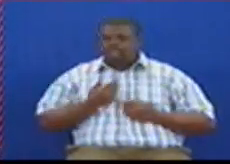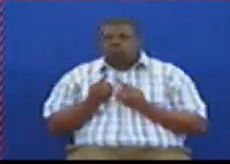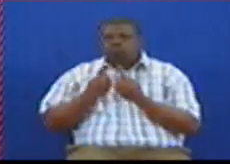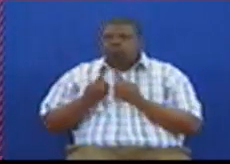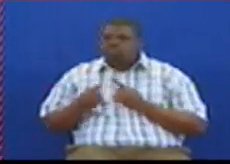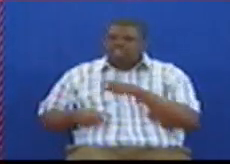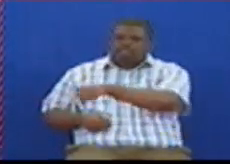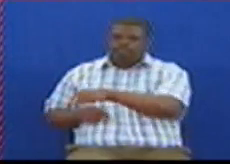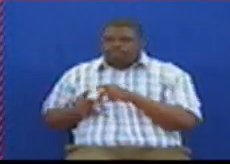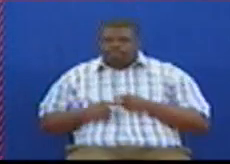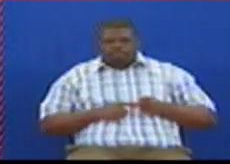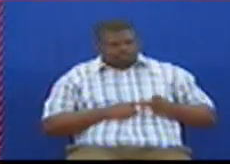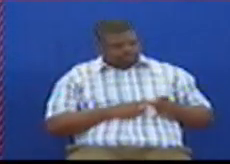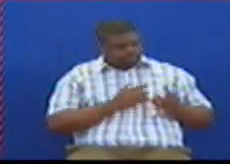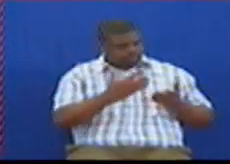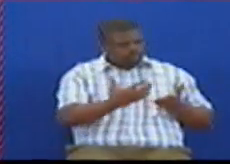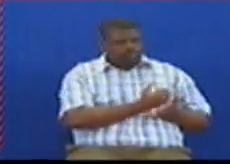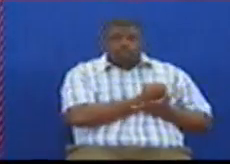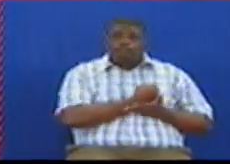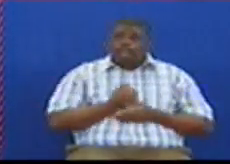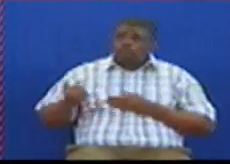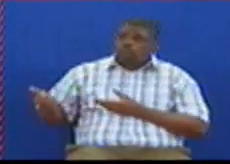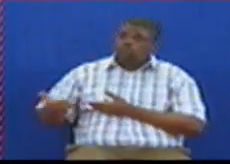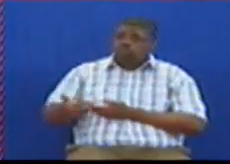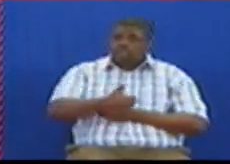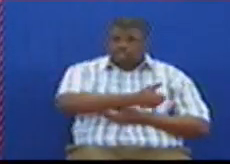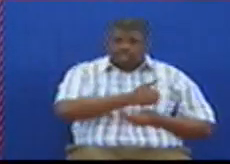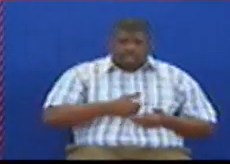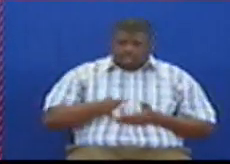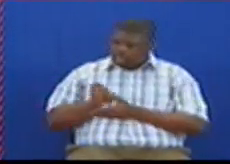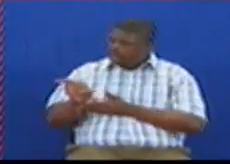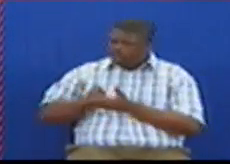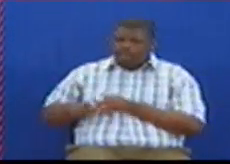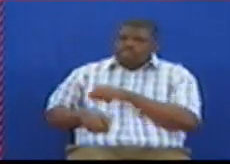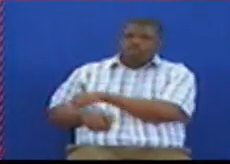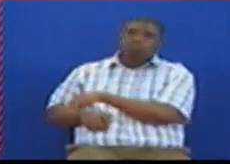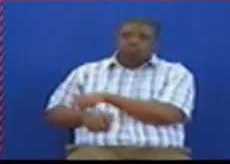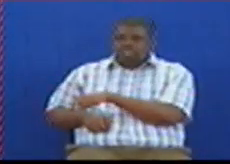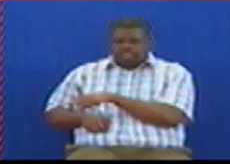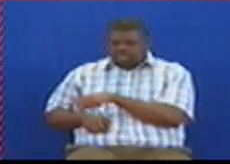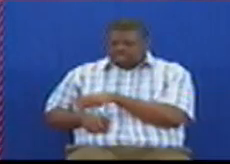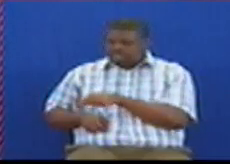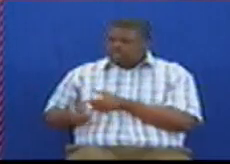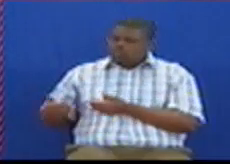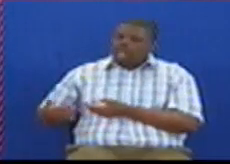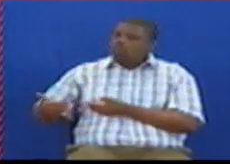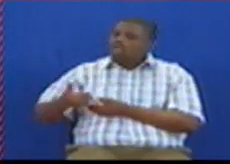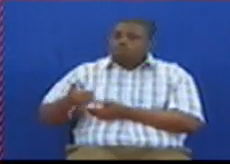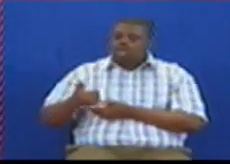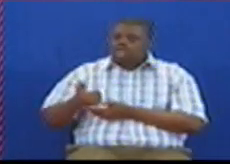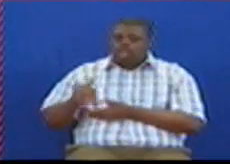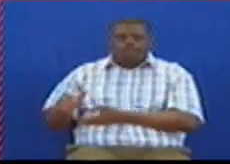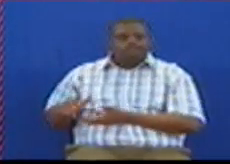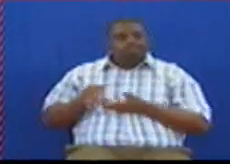ni swala zima la mapato yanayokusanywa. Mheshimiwa waziri, sio kwamba halmashauri mapato yameenda serikali kuu kwamba hatupati.